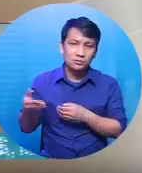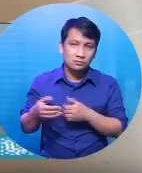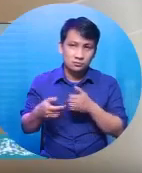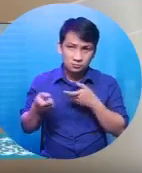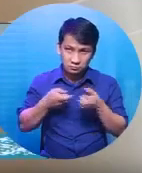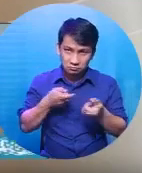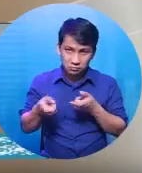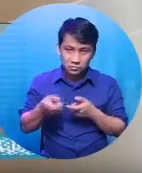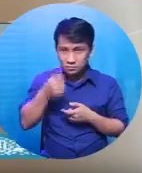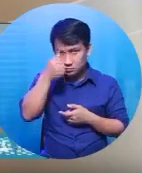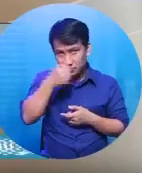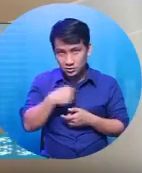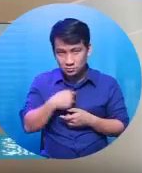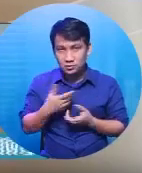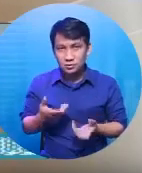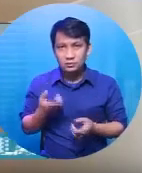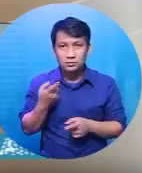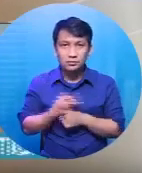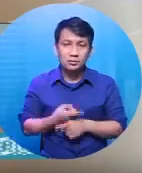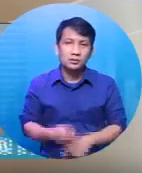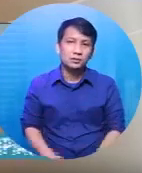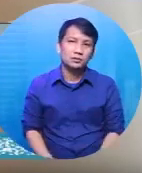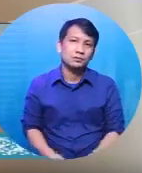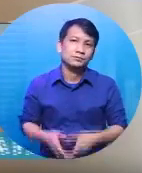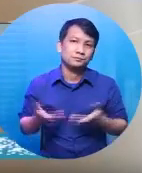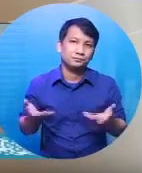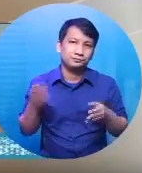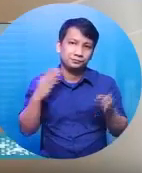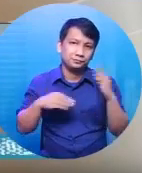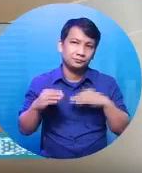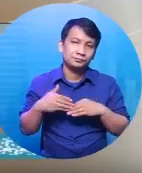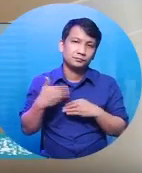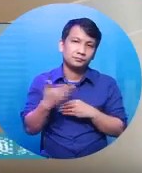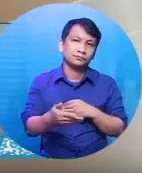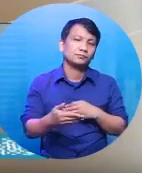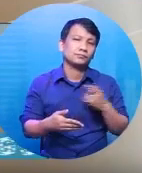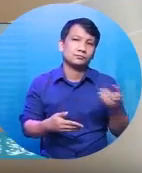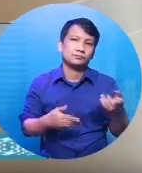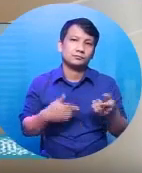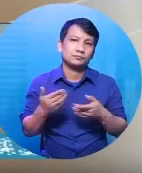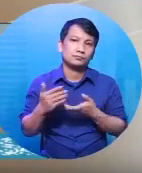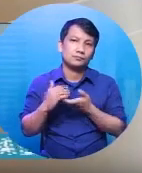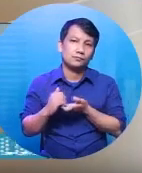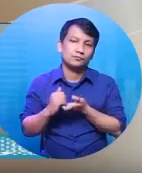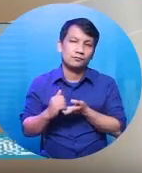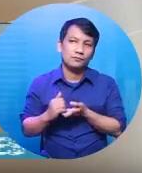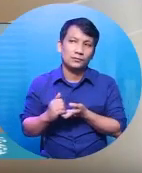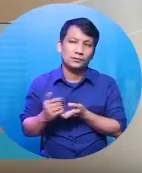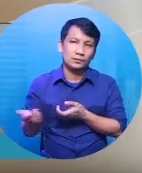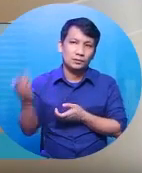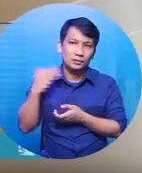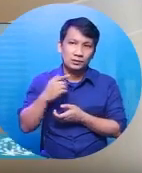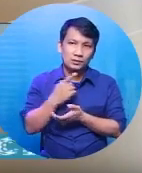iyo, 1-5? Walang problema, sir. Yun nga, minsan sabi nga nitong partner ko, noon nga,